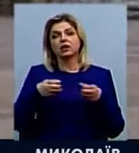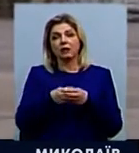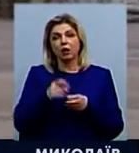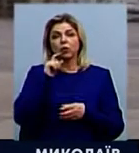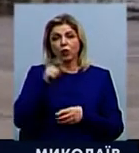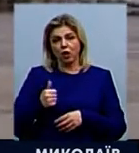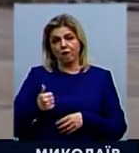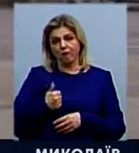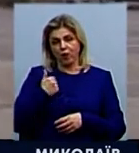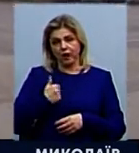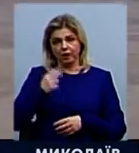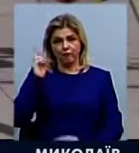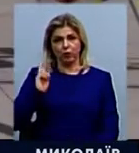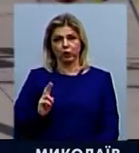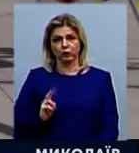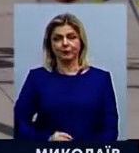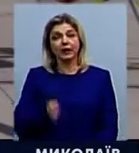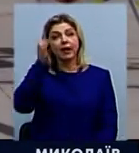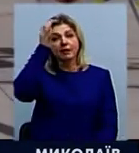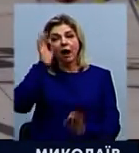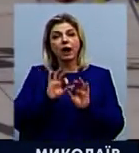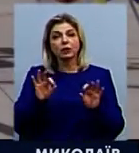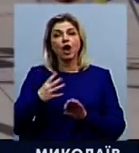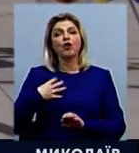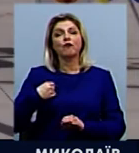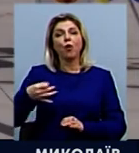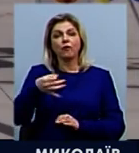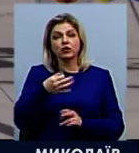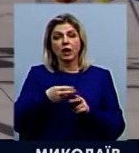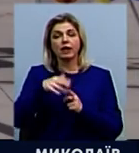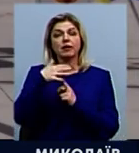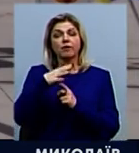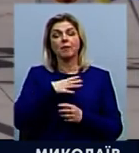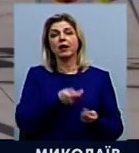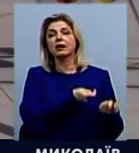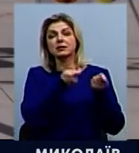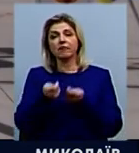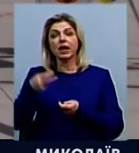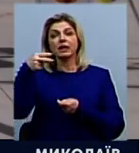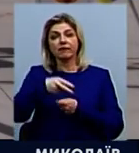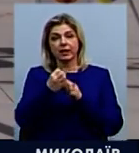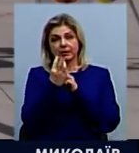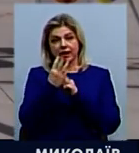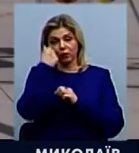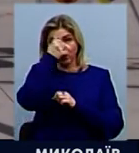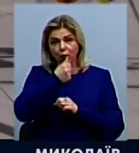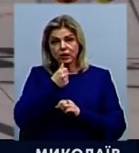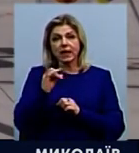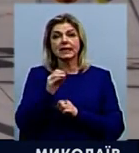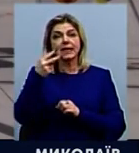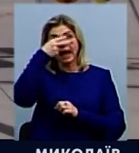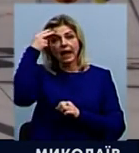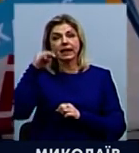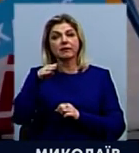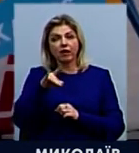українського військового флоту. Нагадаємо, що на Львівщину цей гвинтокрил був завезений у 2013 році з Литви